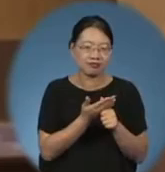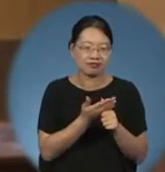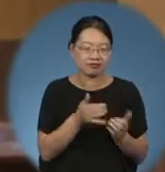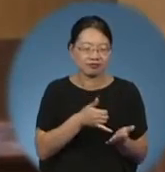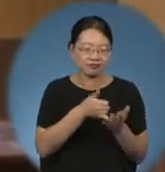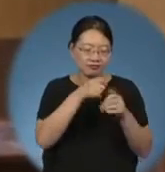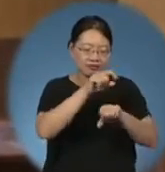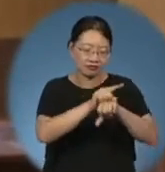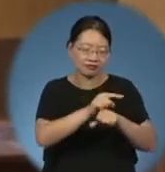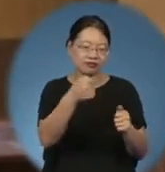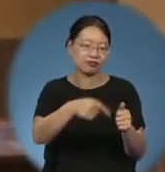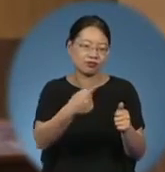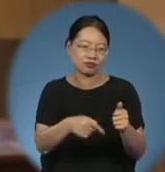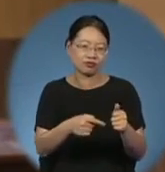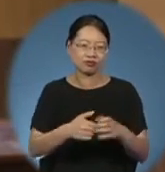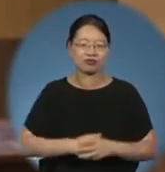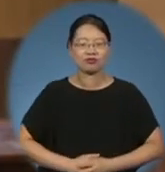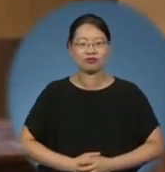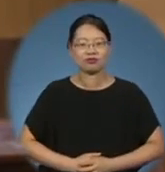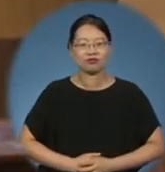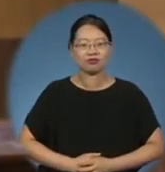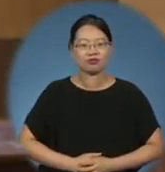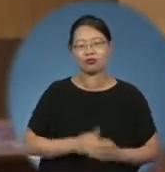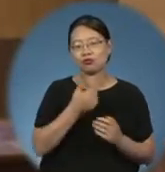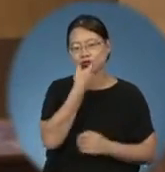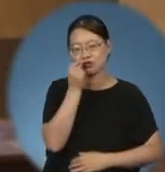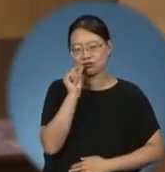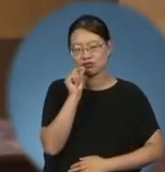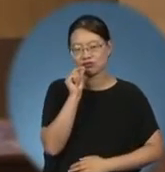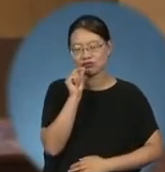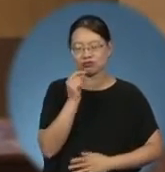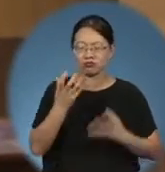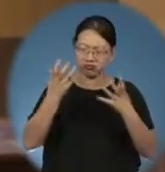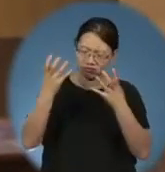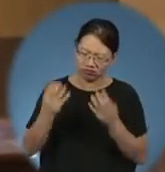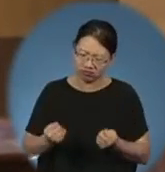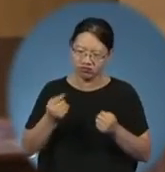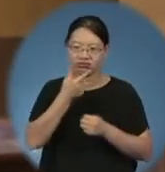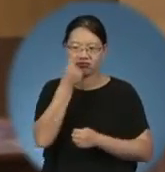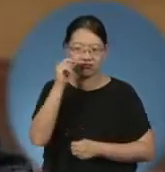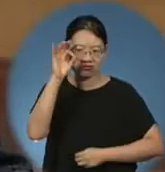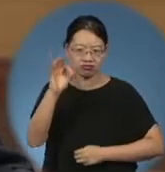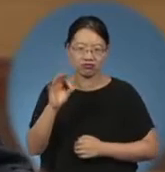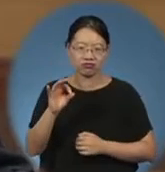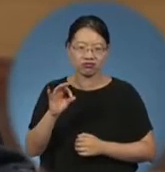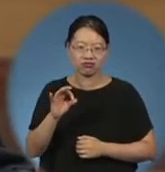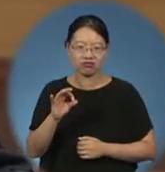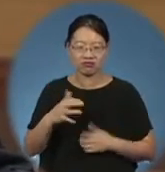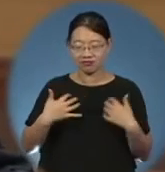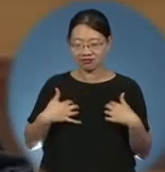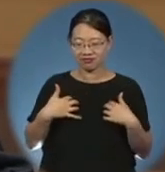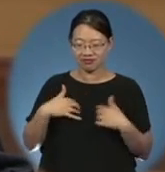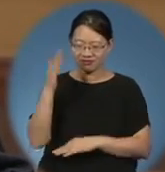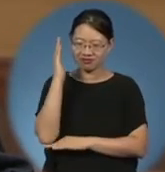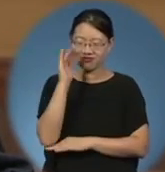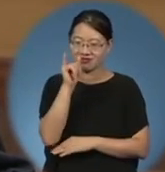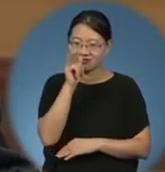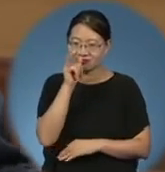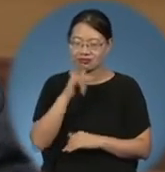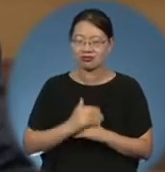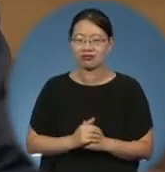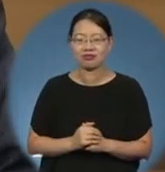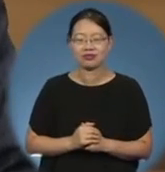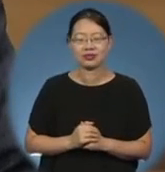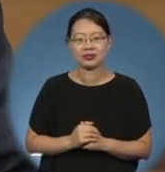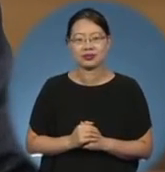인성교육 인성 계획입니다 이런 것 좀 부족하다 우리가 야 아주 부족하다고 저도 보는 거죠 아주 재미있는 얘기가 있습니다 왜요